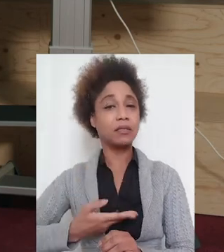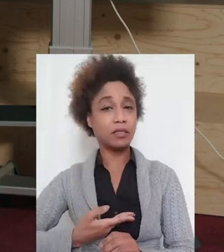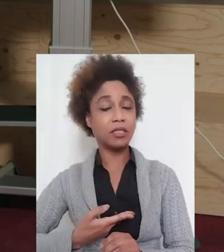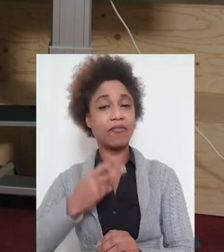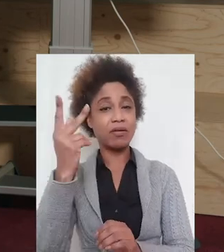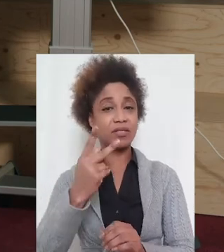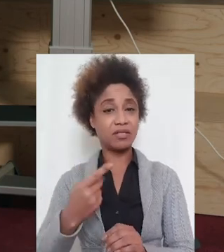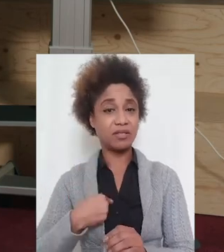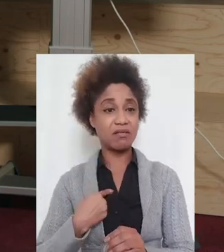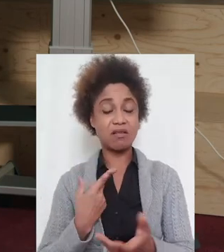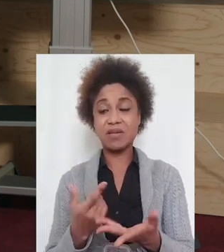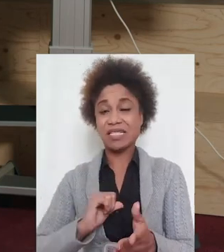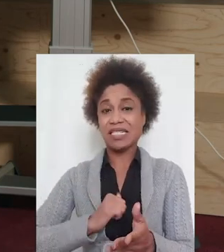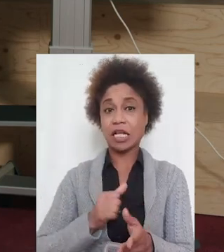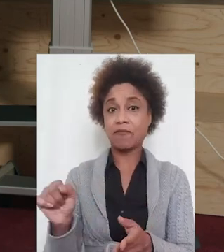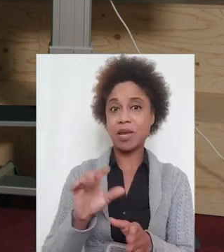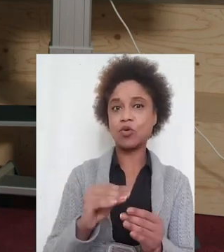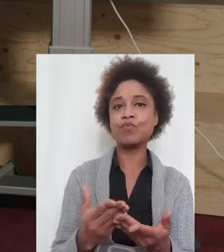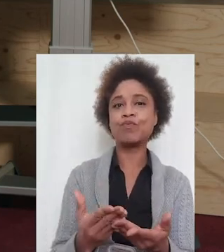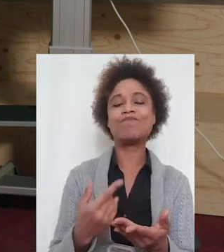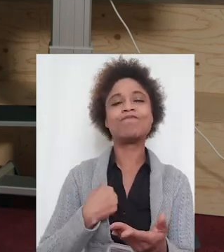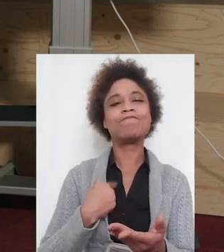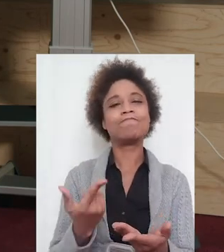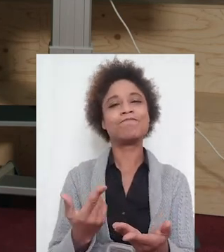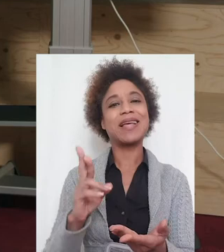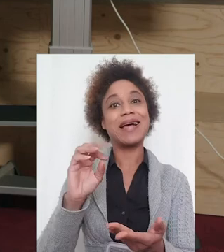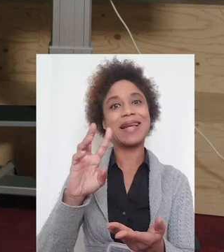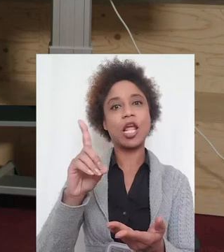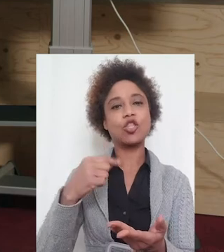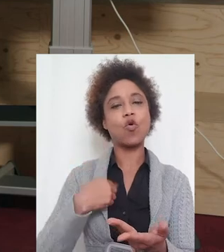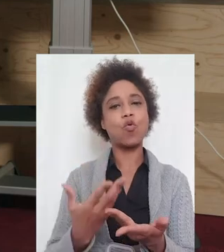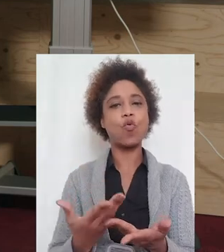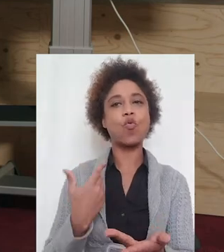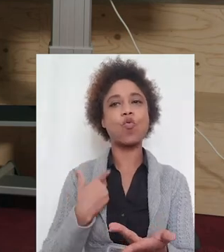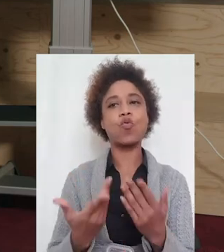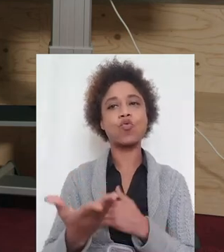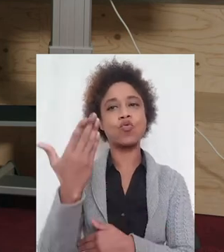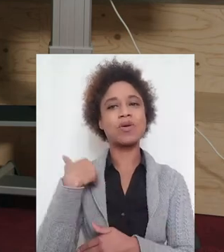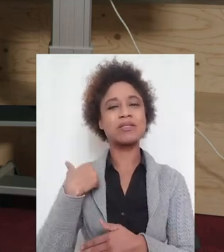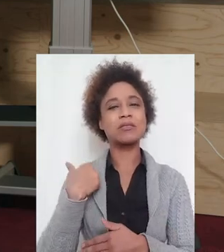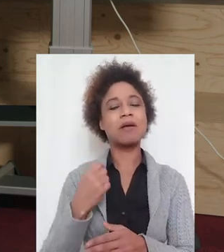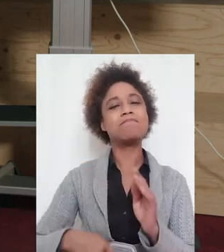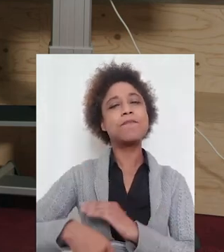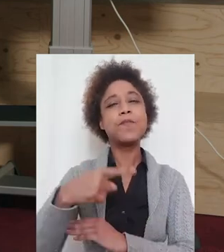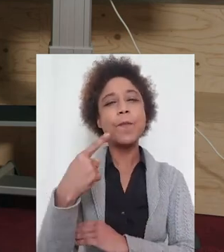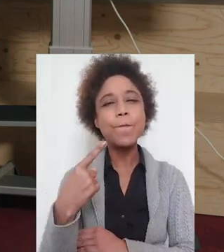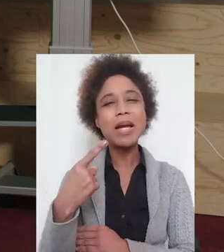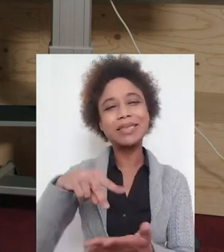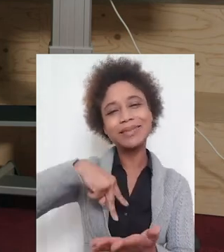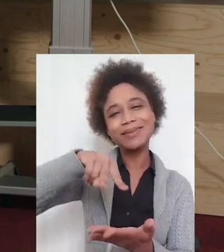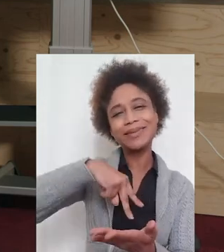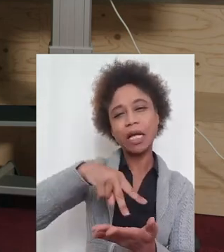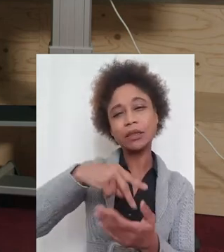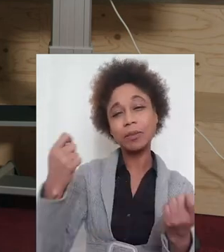met een beperking bijvoorbeeld met zich mee? Denk aan Redo, die vorig jaar de zwaan won voor de meest indrukwekkende